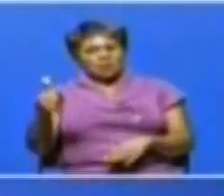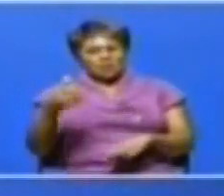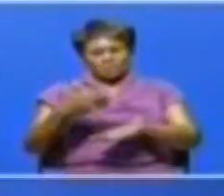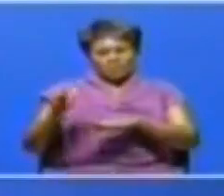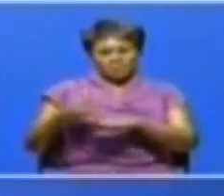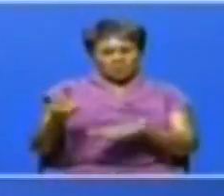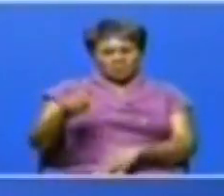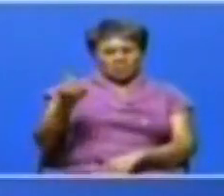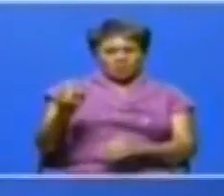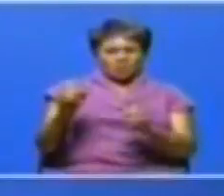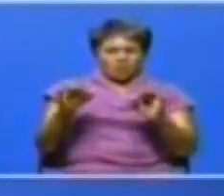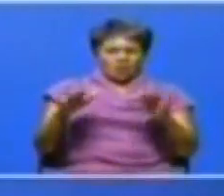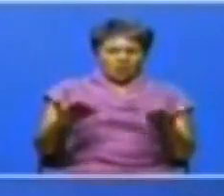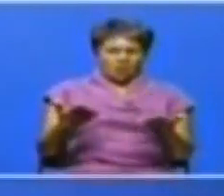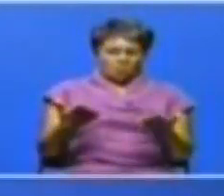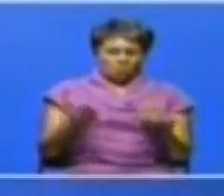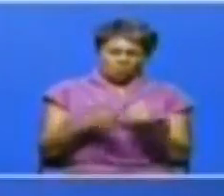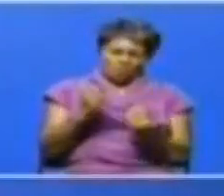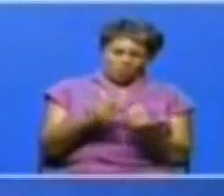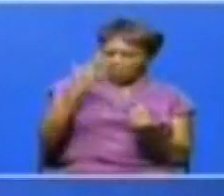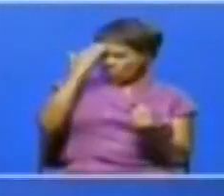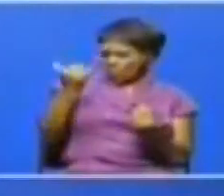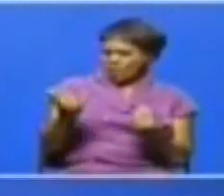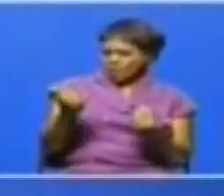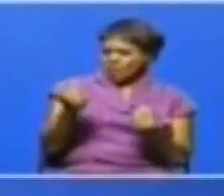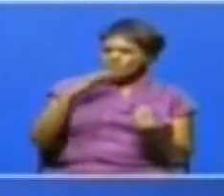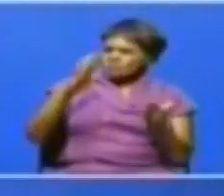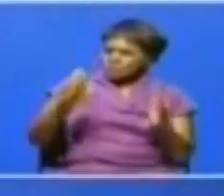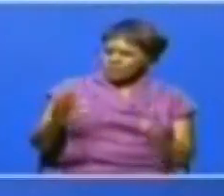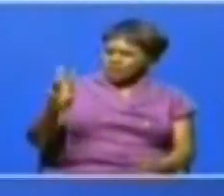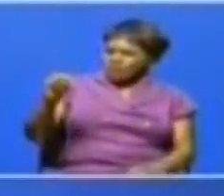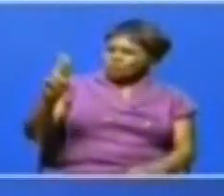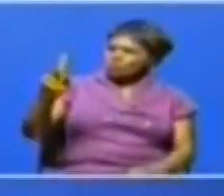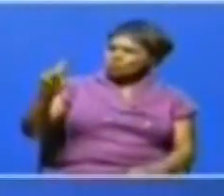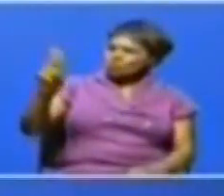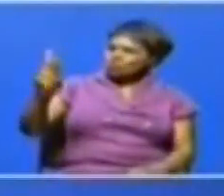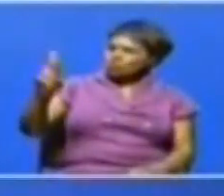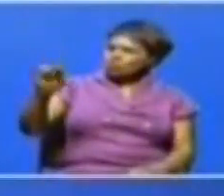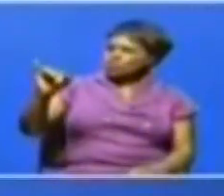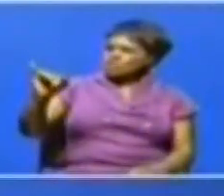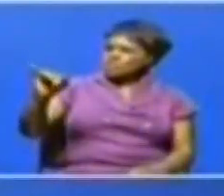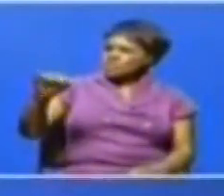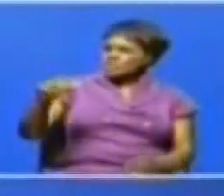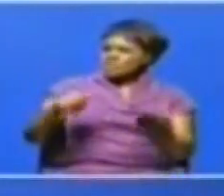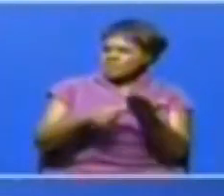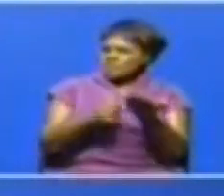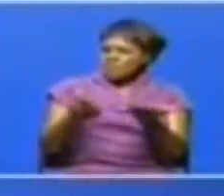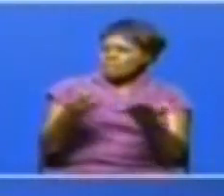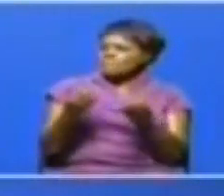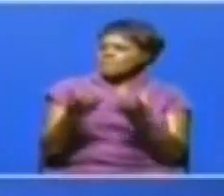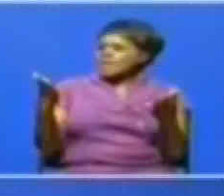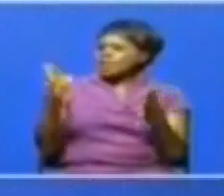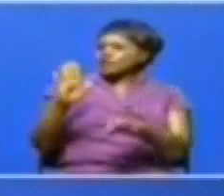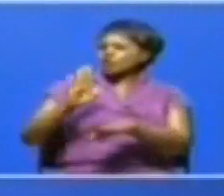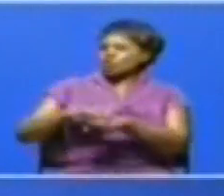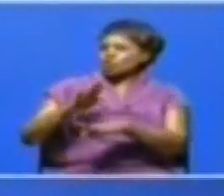hapa anauliza iweje kuwe na mapendeleo basi, kwa sababu speaker Muturi yeye jina lake lilipendekezwa pale. Ekwe Thuro wengi wamemsifu kwamba